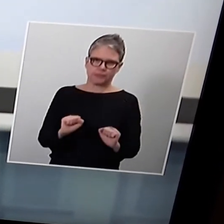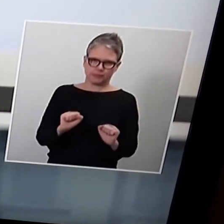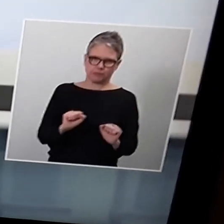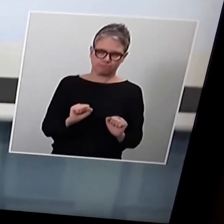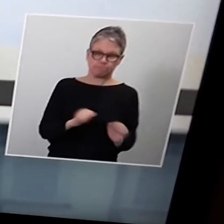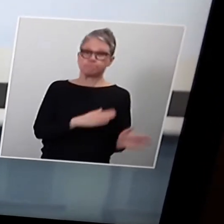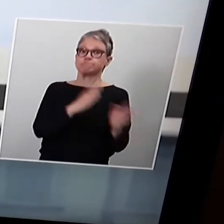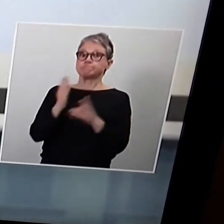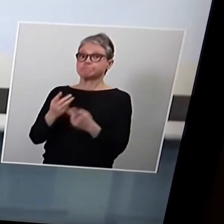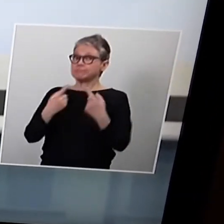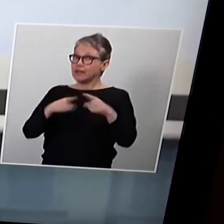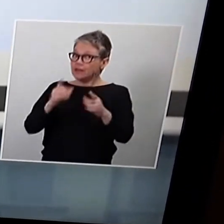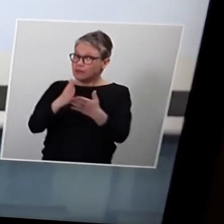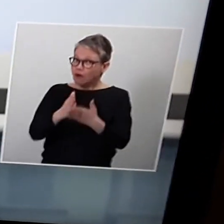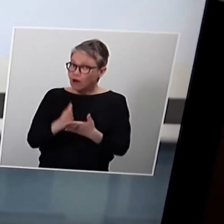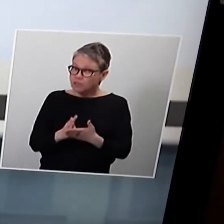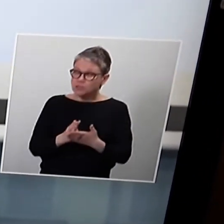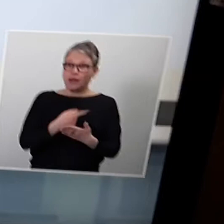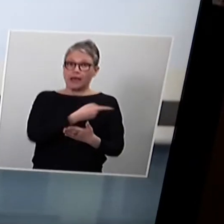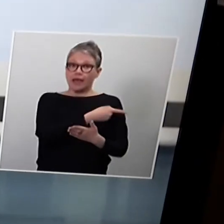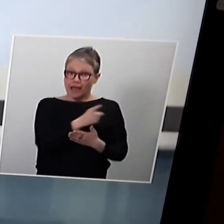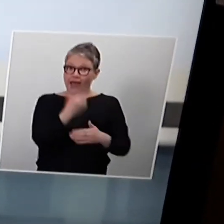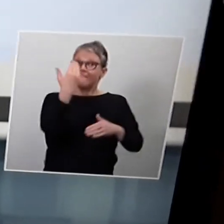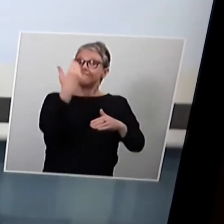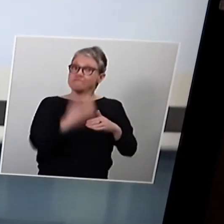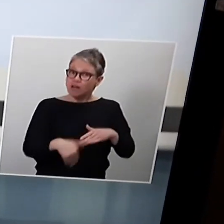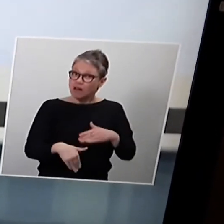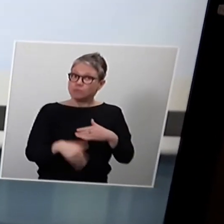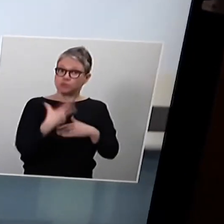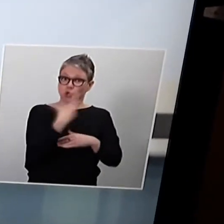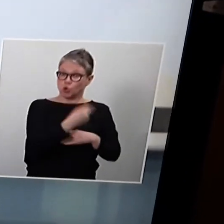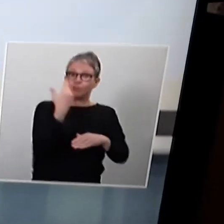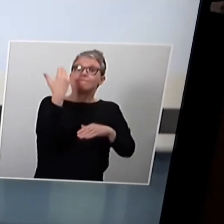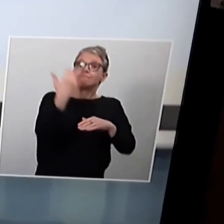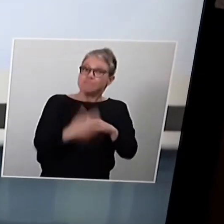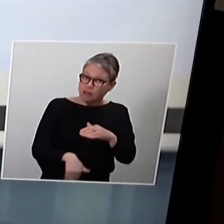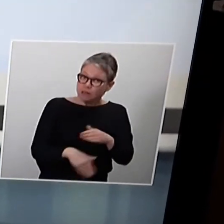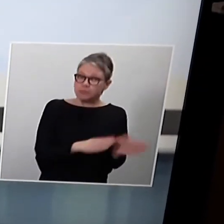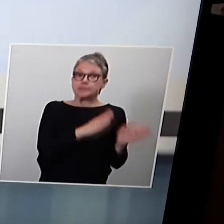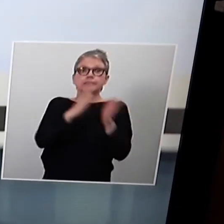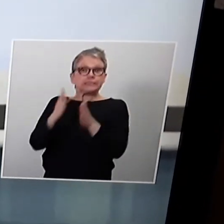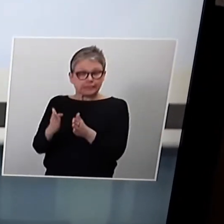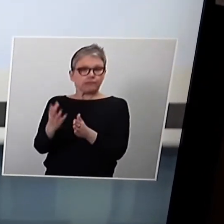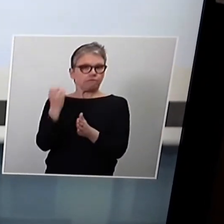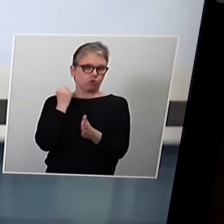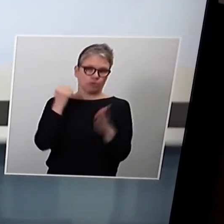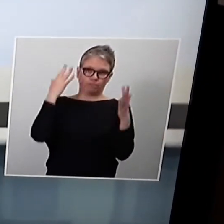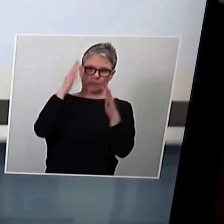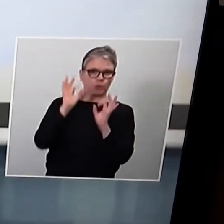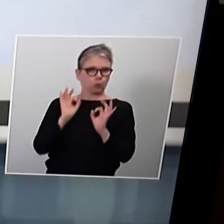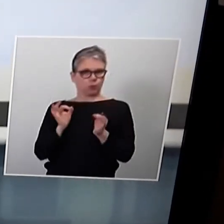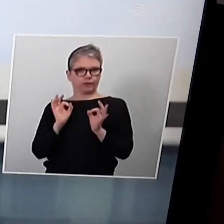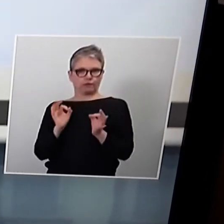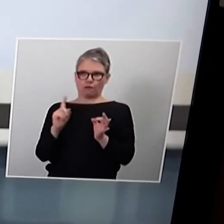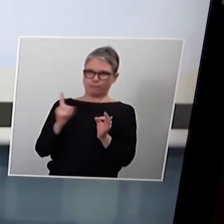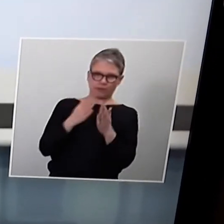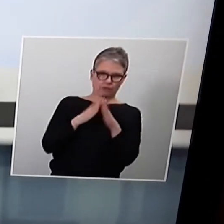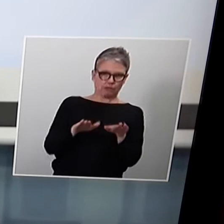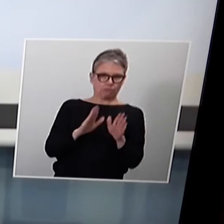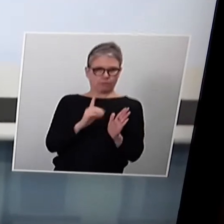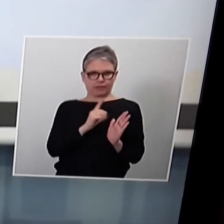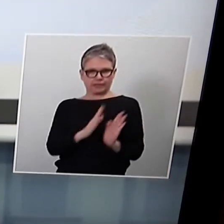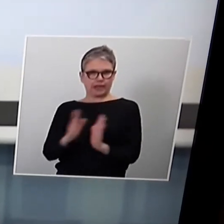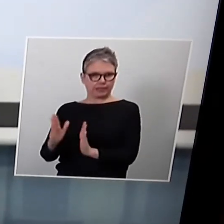Sitten on toinen asia, että sitten kun heidät on rokotettu, niin sitten on varmasti mahdollista miettiä sitä, että miten toimitaan, ja tätä